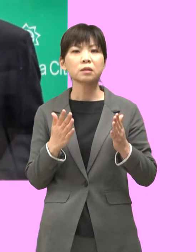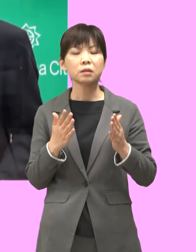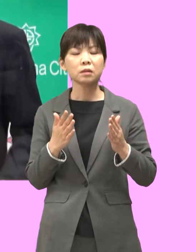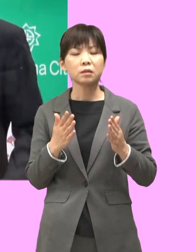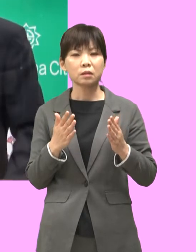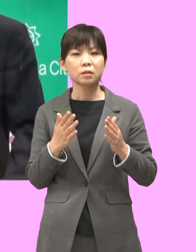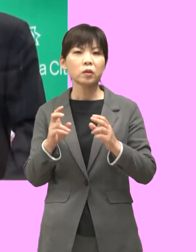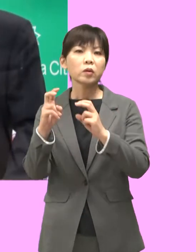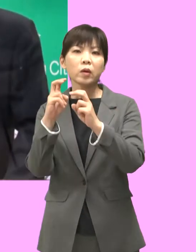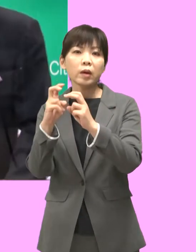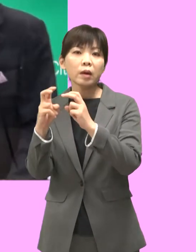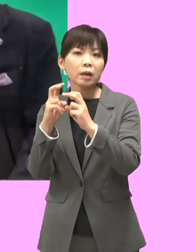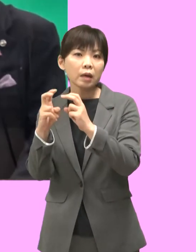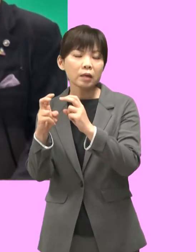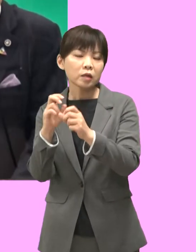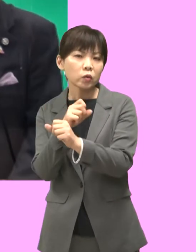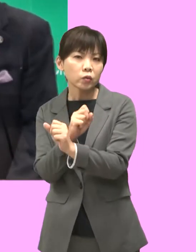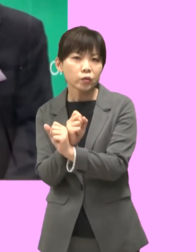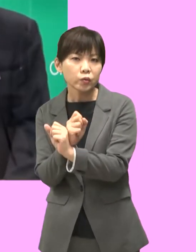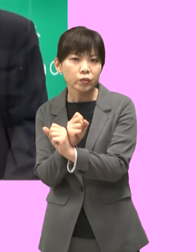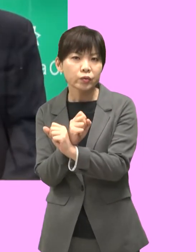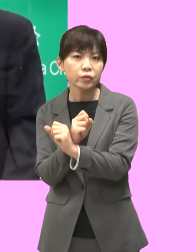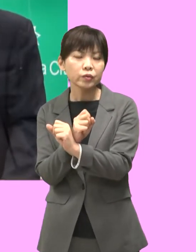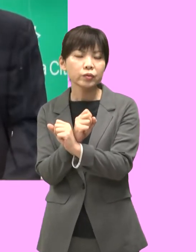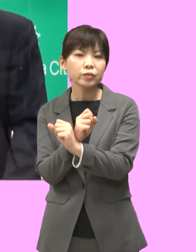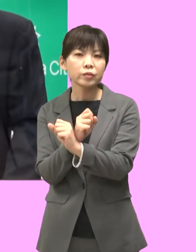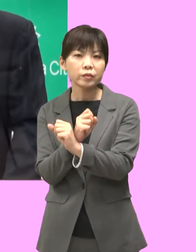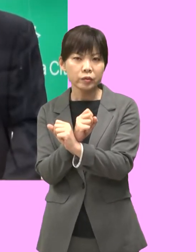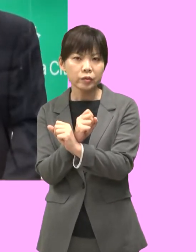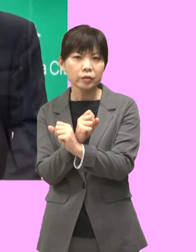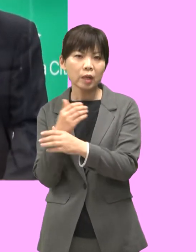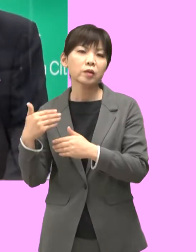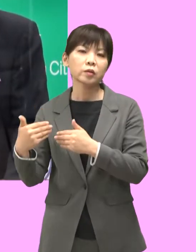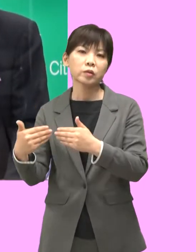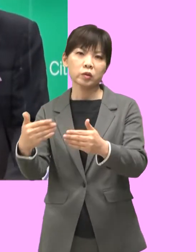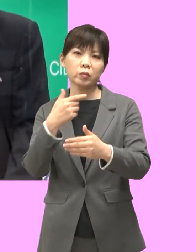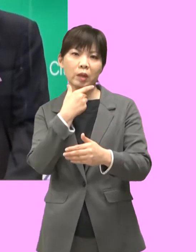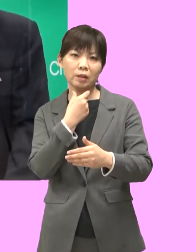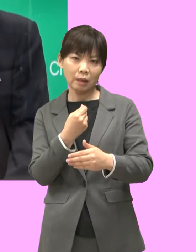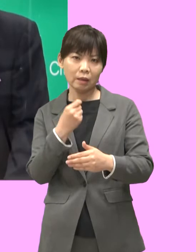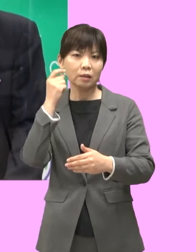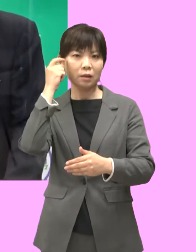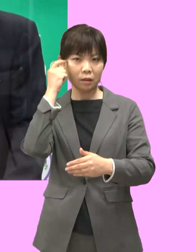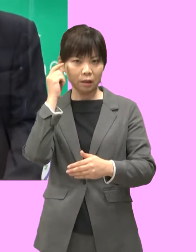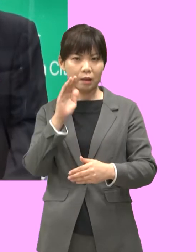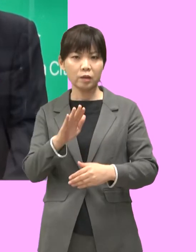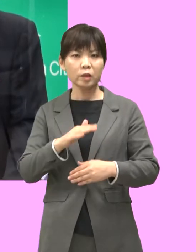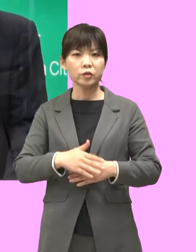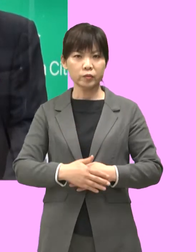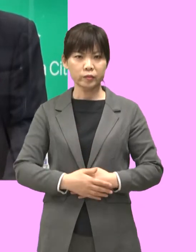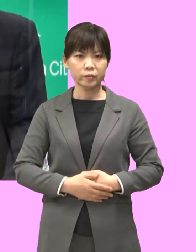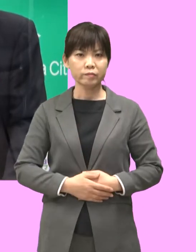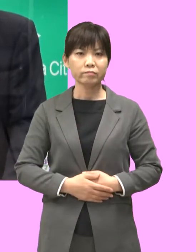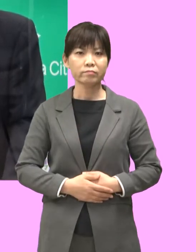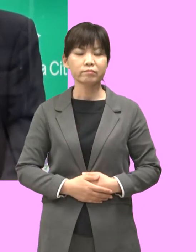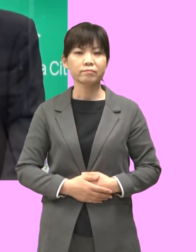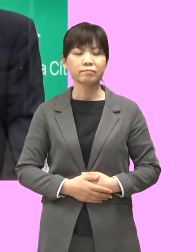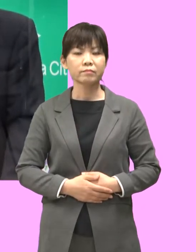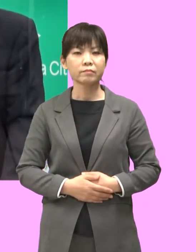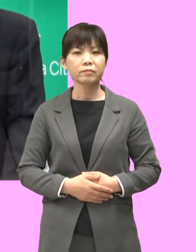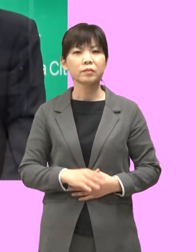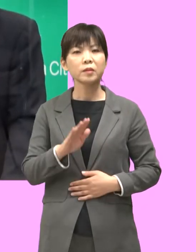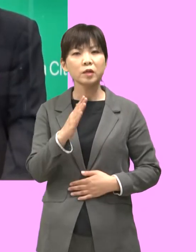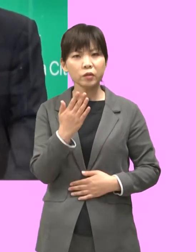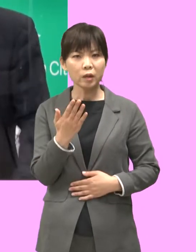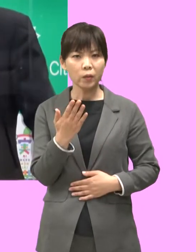ひ民間のそういった工夫、そういう工夫を生かして進めていきたいということであります。はい、ただです